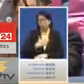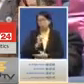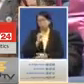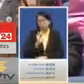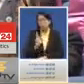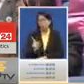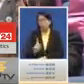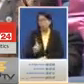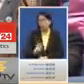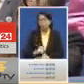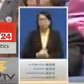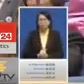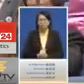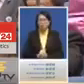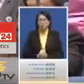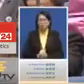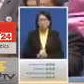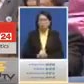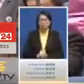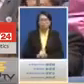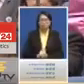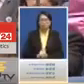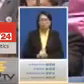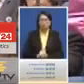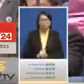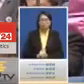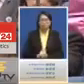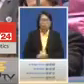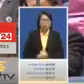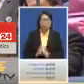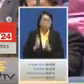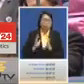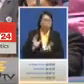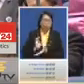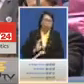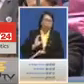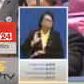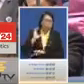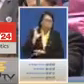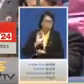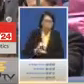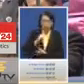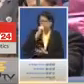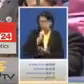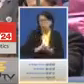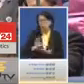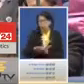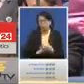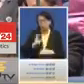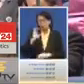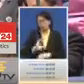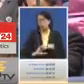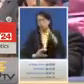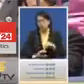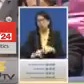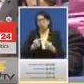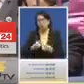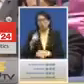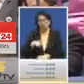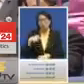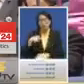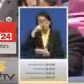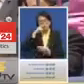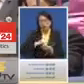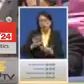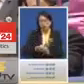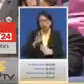ว่าคนจะมาลงทุนในประเทศเขาอยากดูอะไรรู้ไหมครับบ้านเมืองเรารัฐประหารมาอยู่ใน